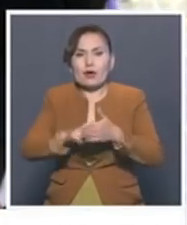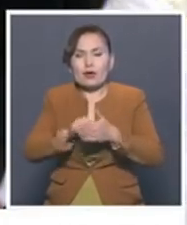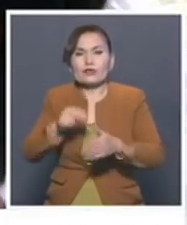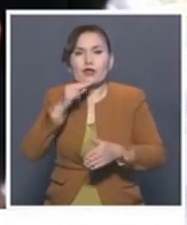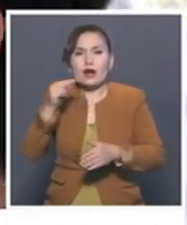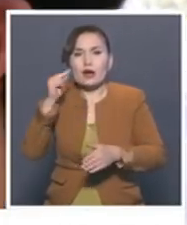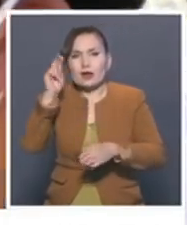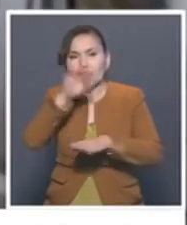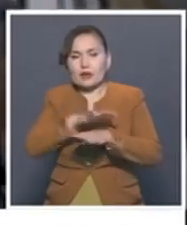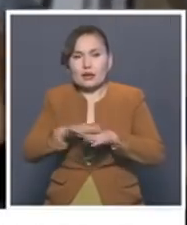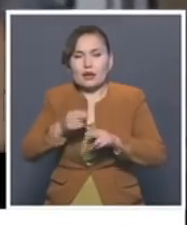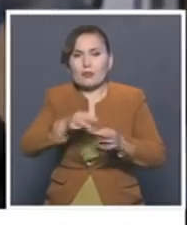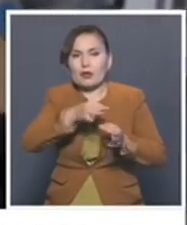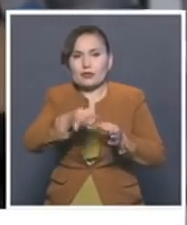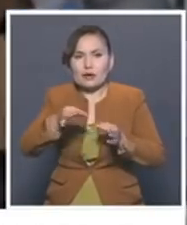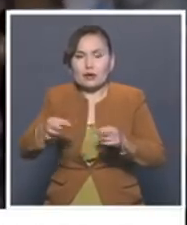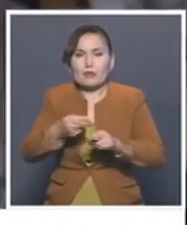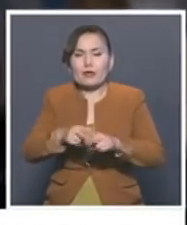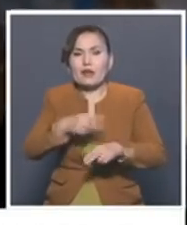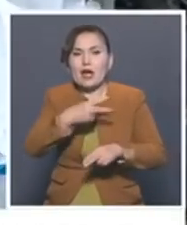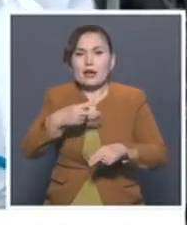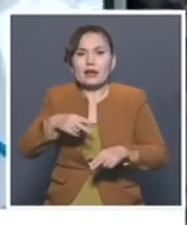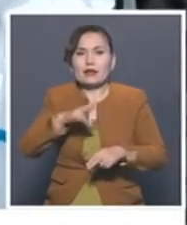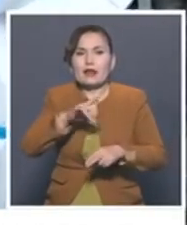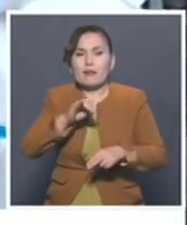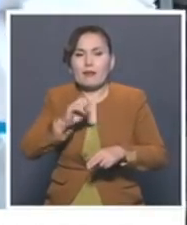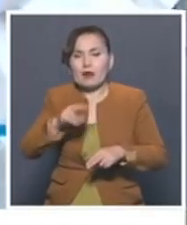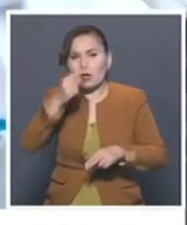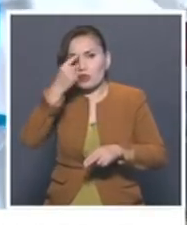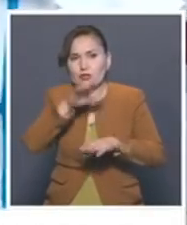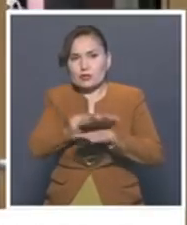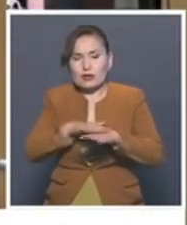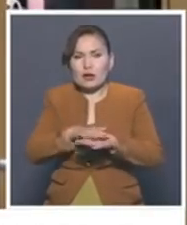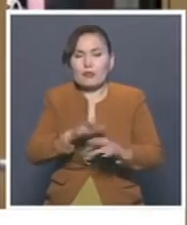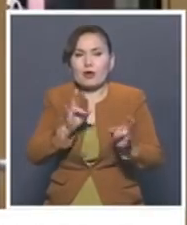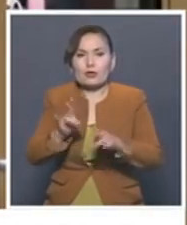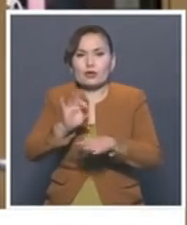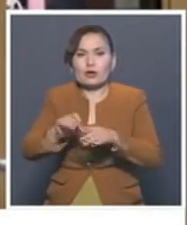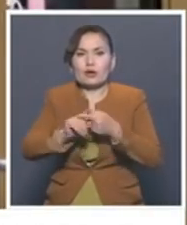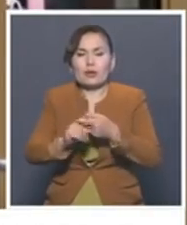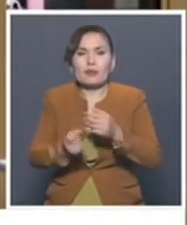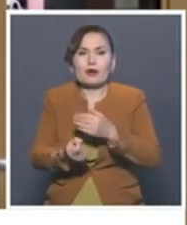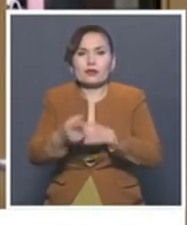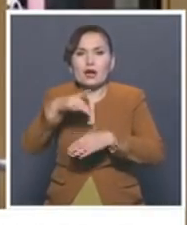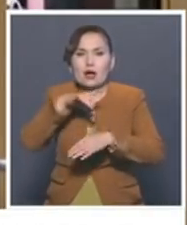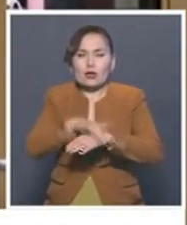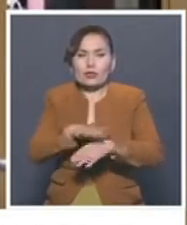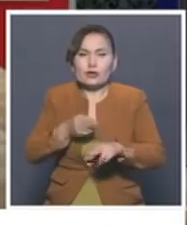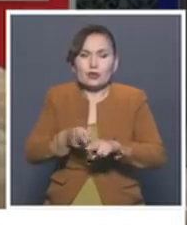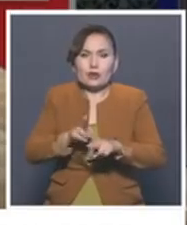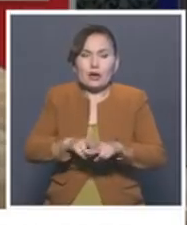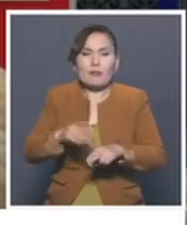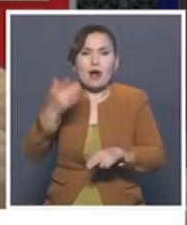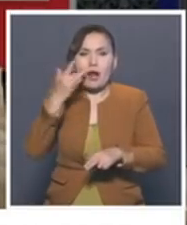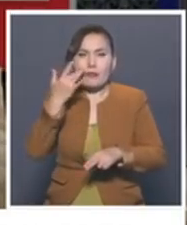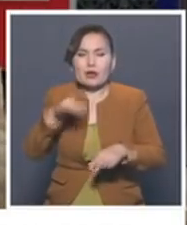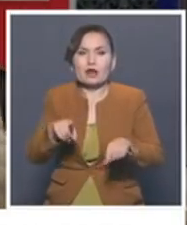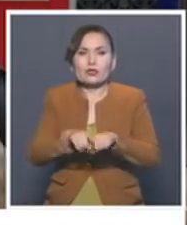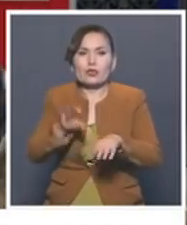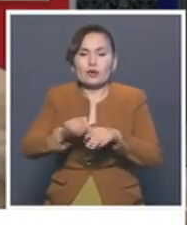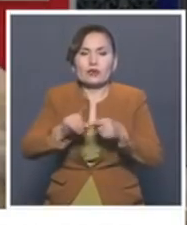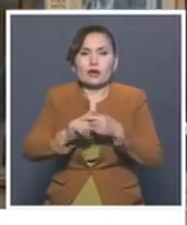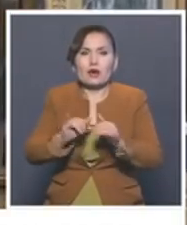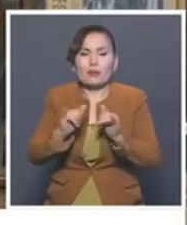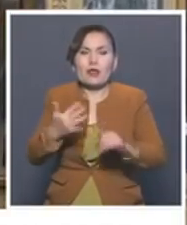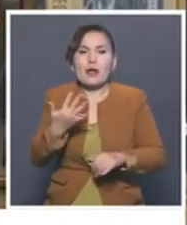Қытайдың Шыңжаңында, Филиппинде, Индонезияда, Непал мен Үндістанда да көбейіп келеді. АқШ пен Бразилиядағы эпидемиялық жағдай да әлі қиын. Құрама Штаттарда